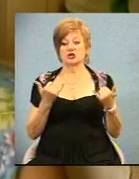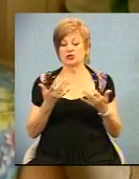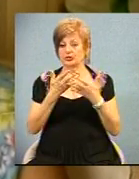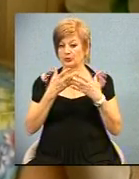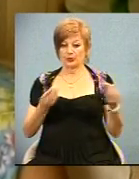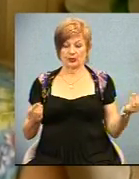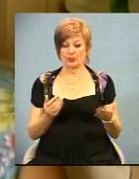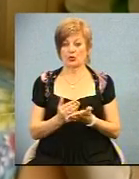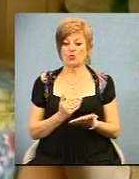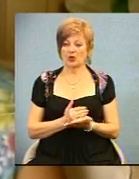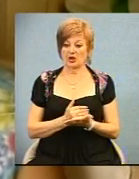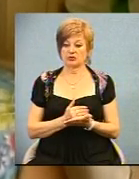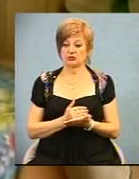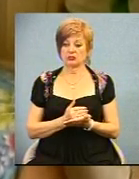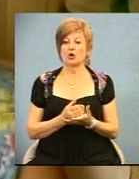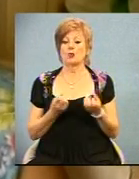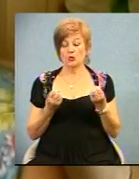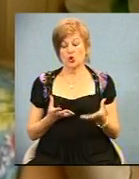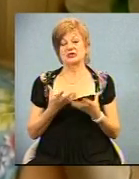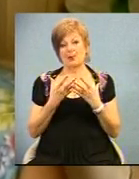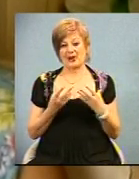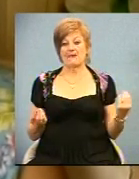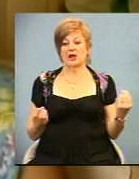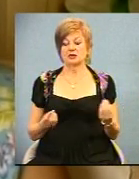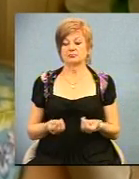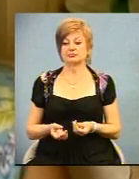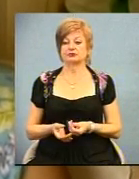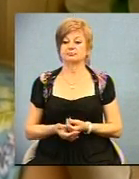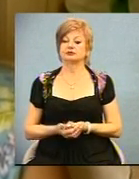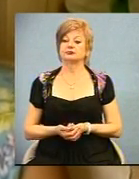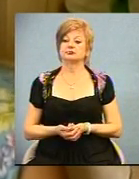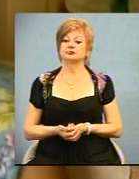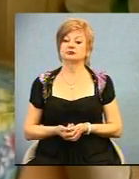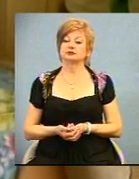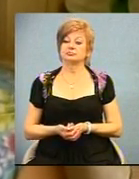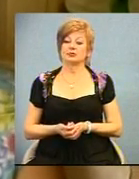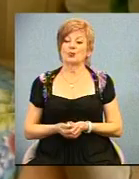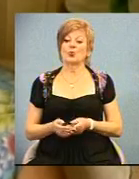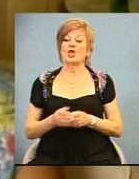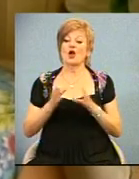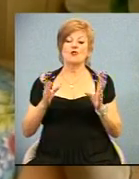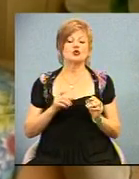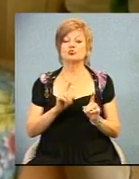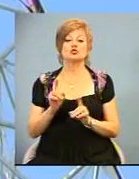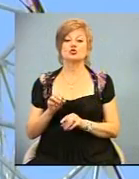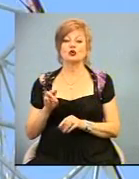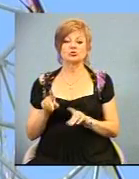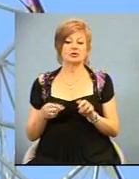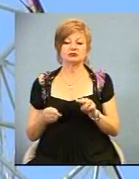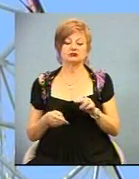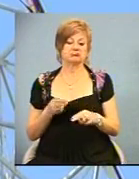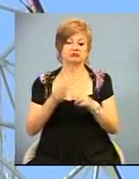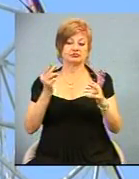пропадали программы, пропали. Вот. І, ну, в общем, что-то збой. В